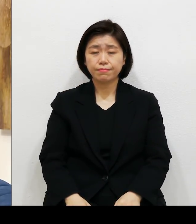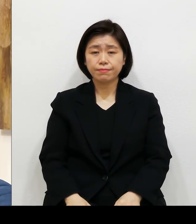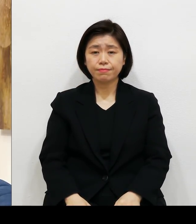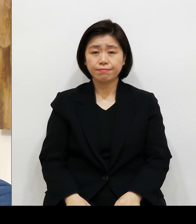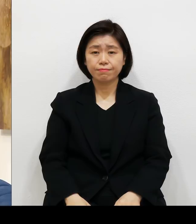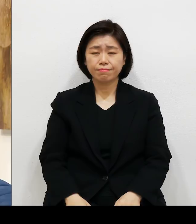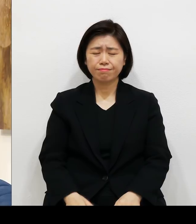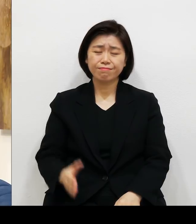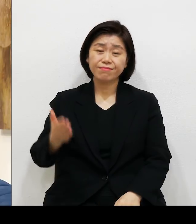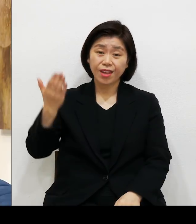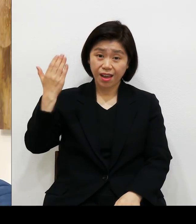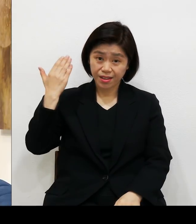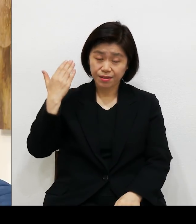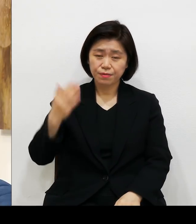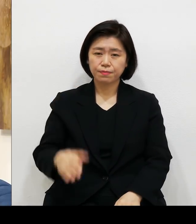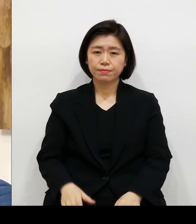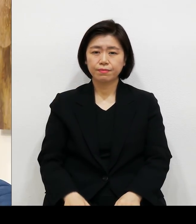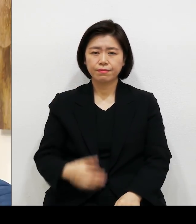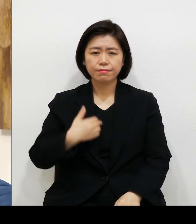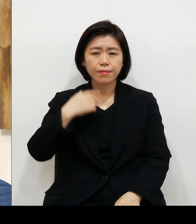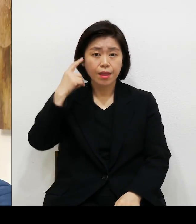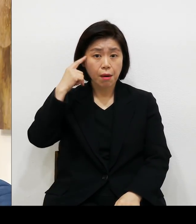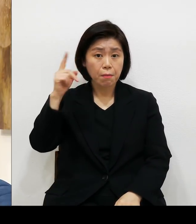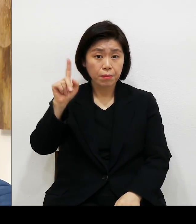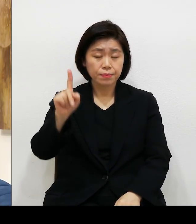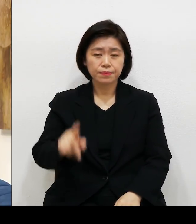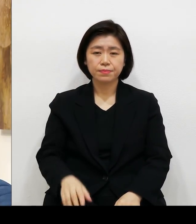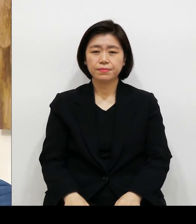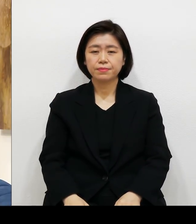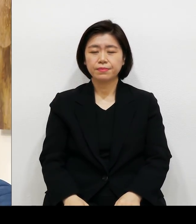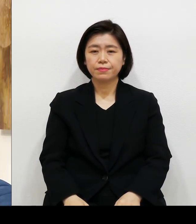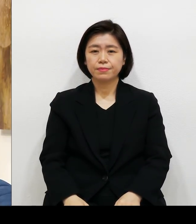그때까지만 해도요. 어떤 생각이었냐면 네.